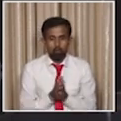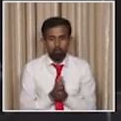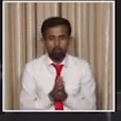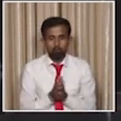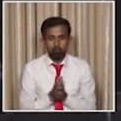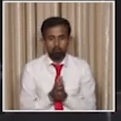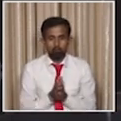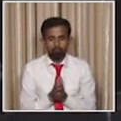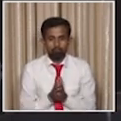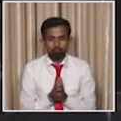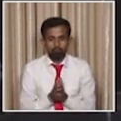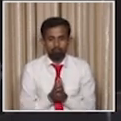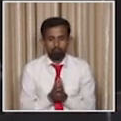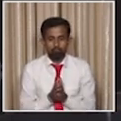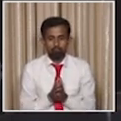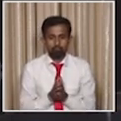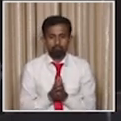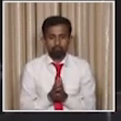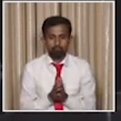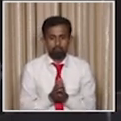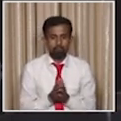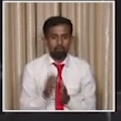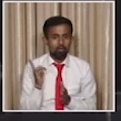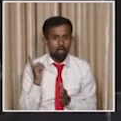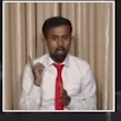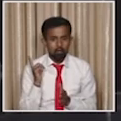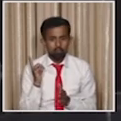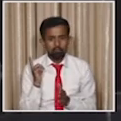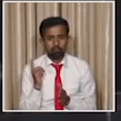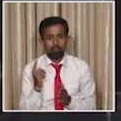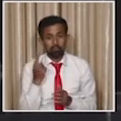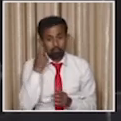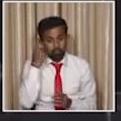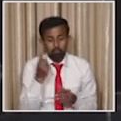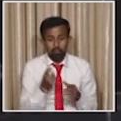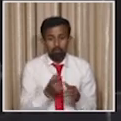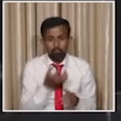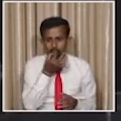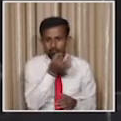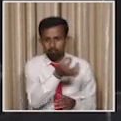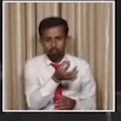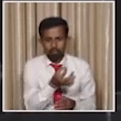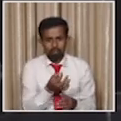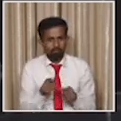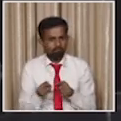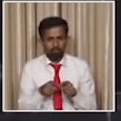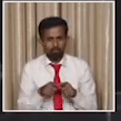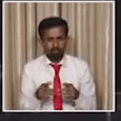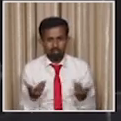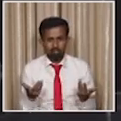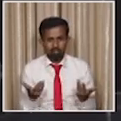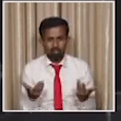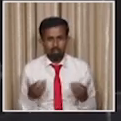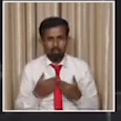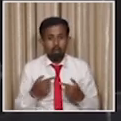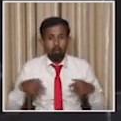ඒ මේ මේ හමුදාවට හෝ බුද්ධ්‍යංශයට චෝදනා කරනවා කියලා. එහෙම එකක් නැහැ ගරු මන්ත්‍රීතුමා.